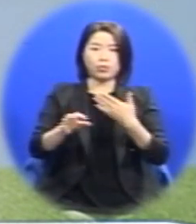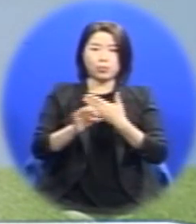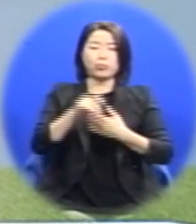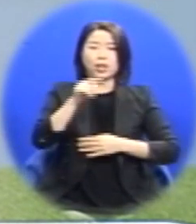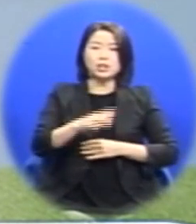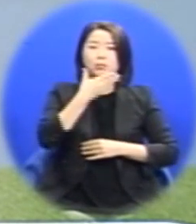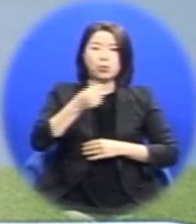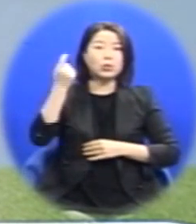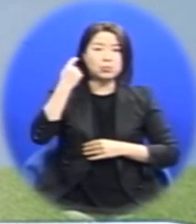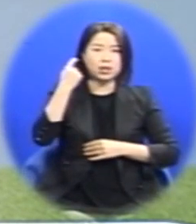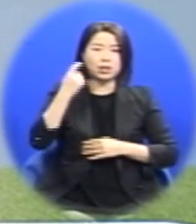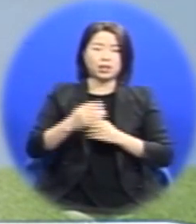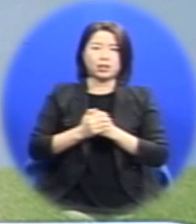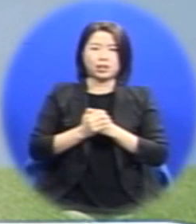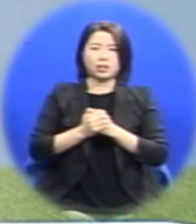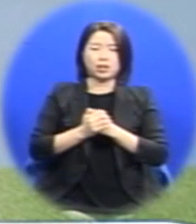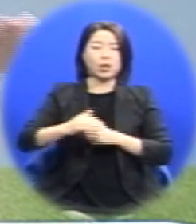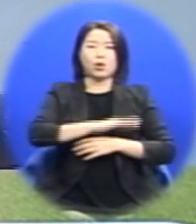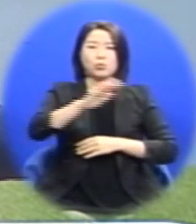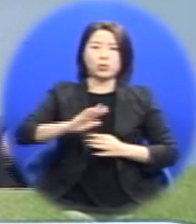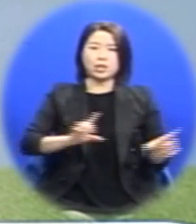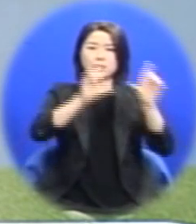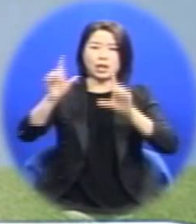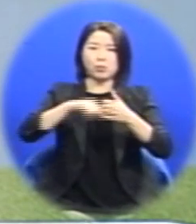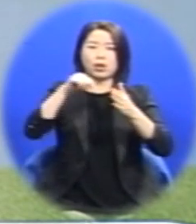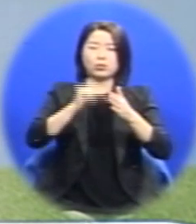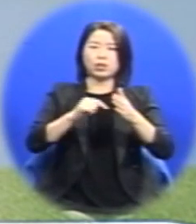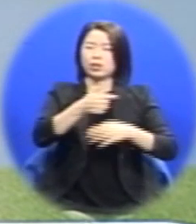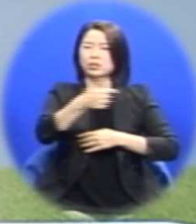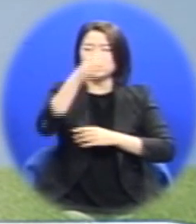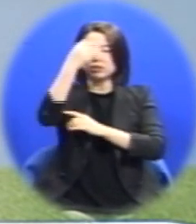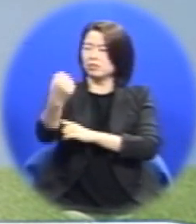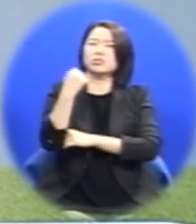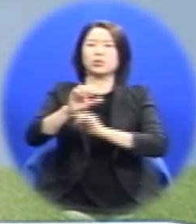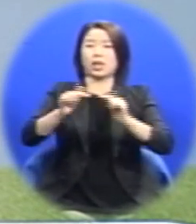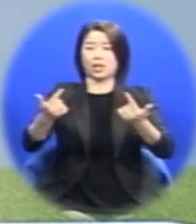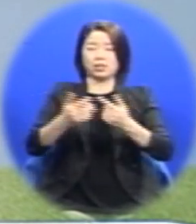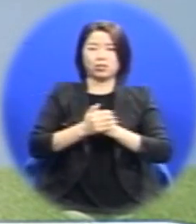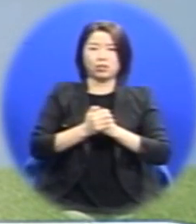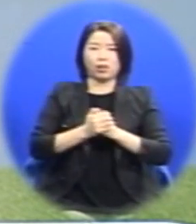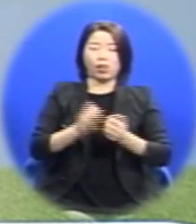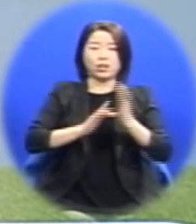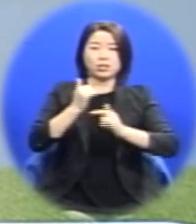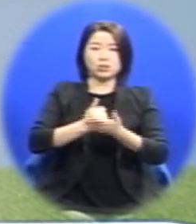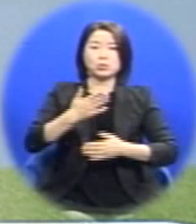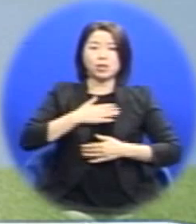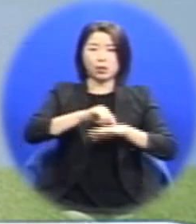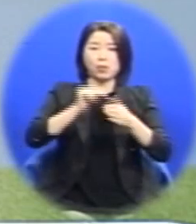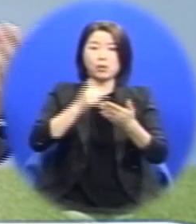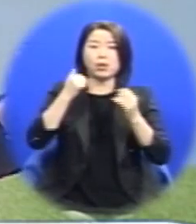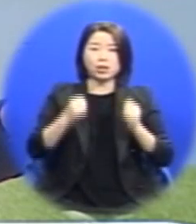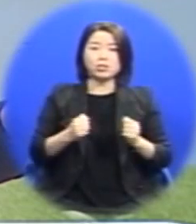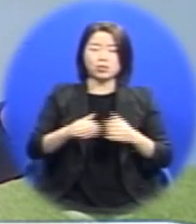이 복음이 우리의 삶에 그렇게 큰 능력이 안 됩니다. 예수님이 내 마음에 계신 거